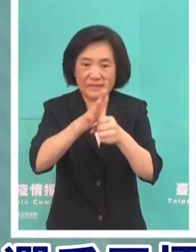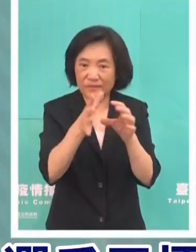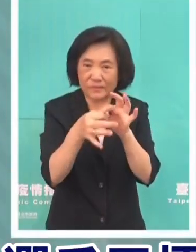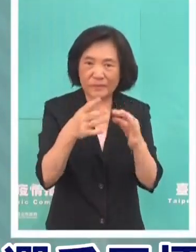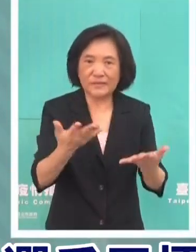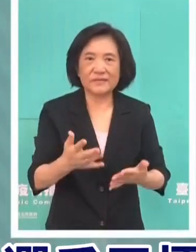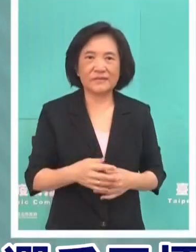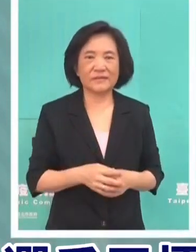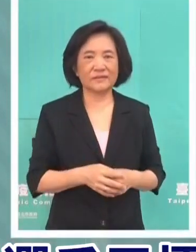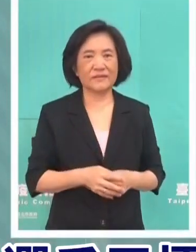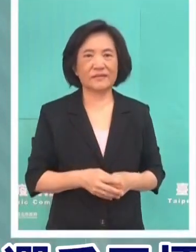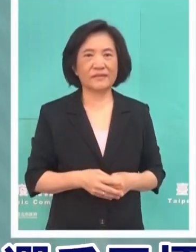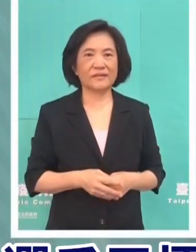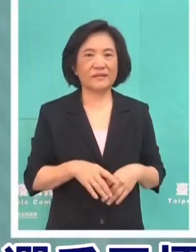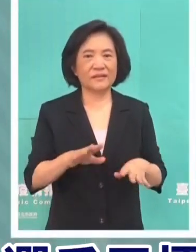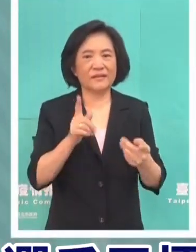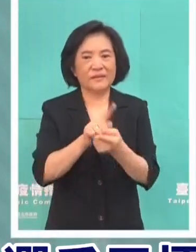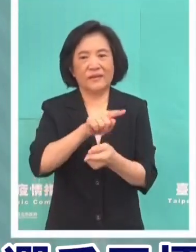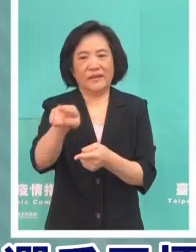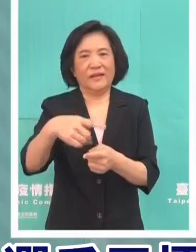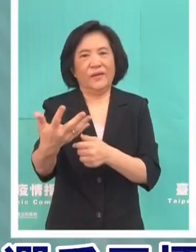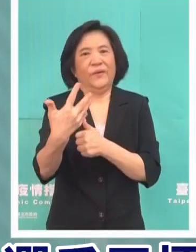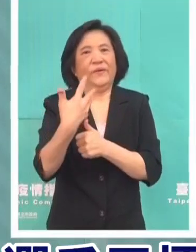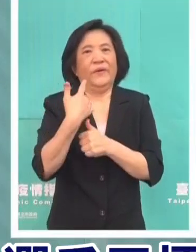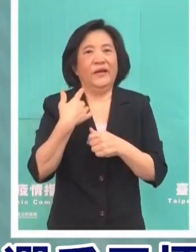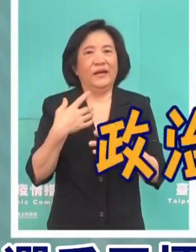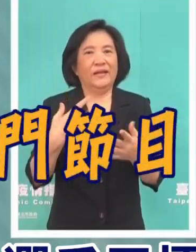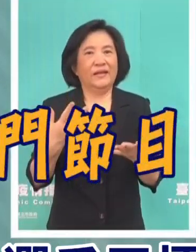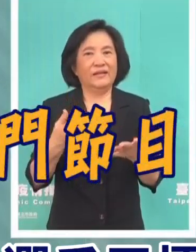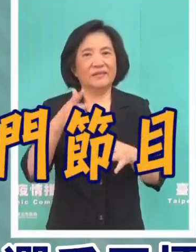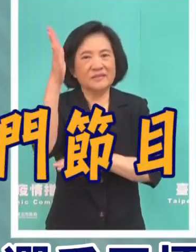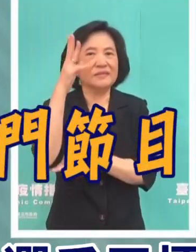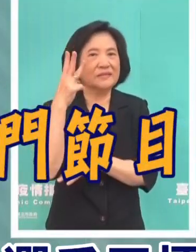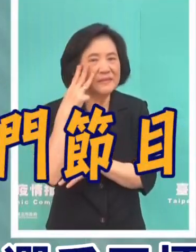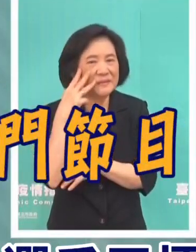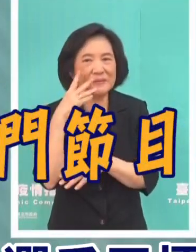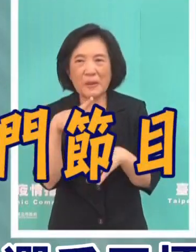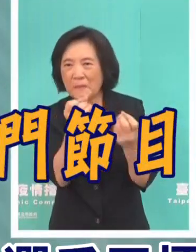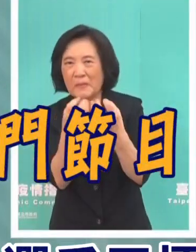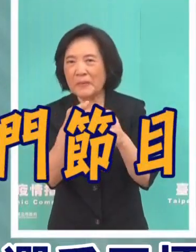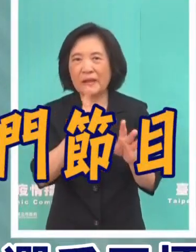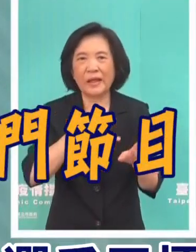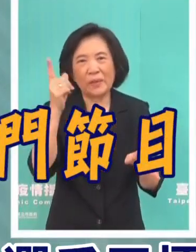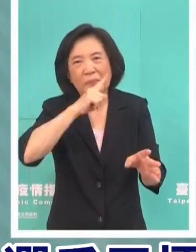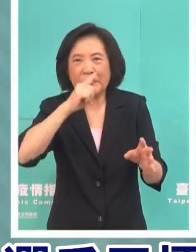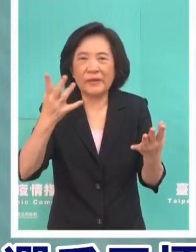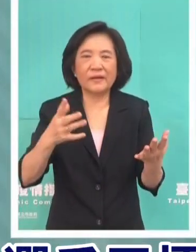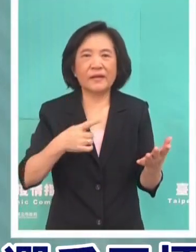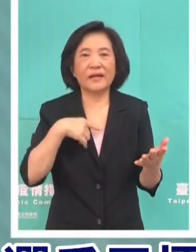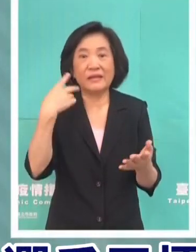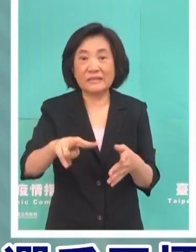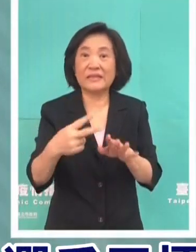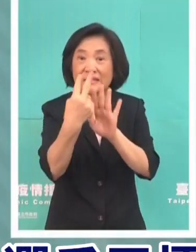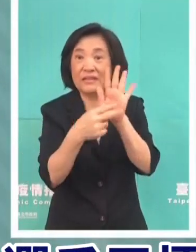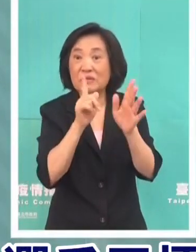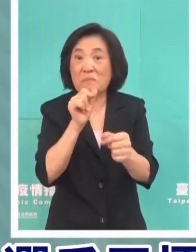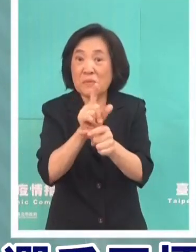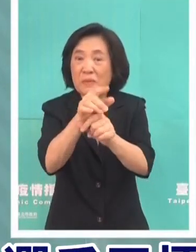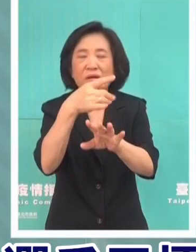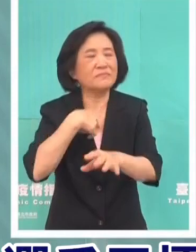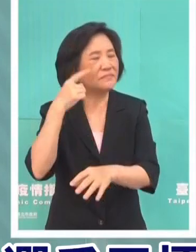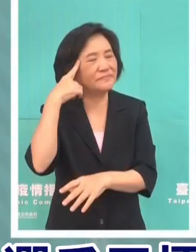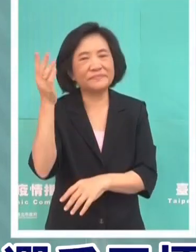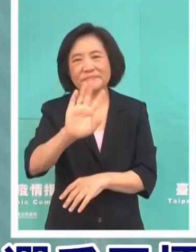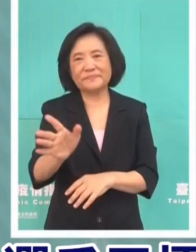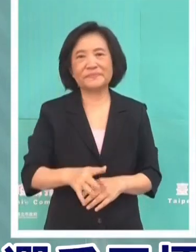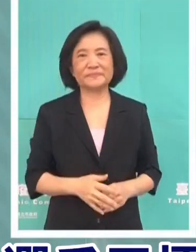关题目，你知道吗？就对这种很多所谓政治热门题目，你知道其实也不需要在这个会议里面去讲了，因